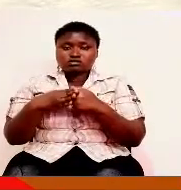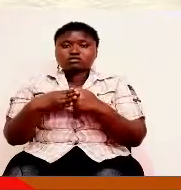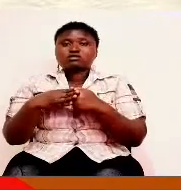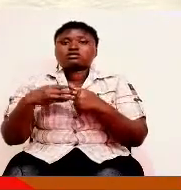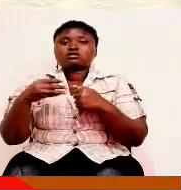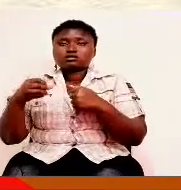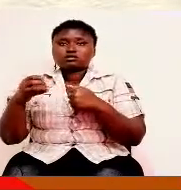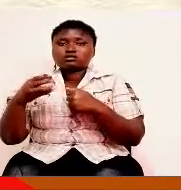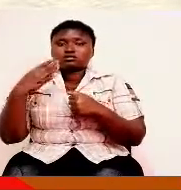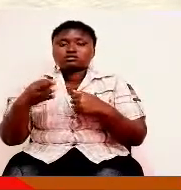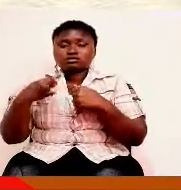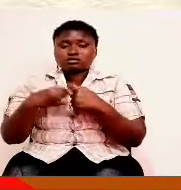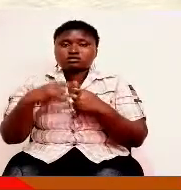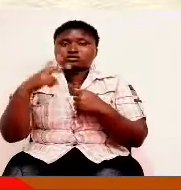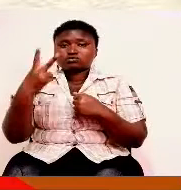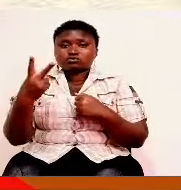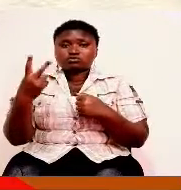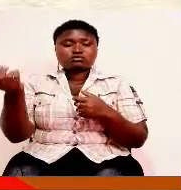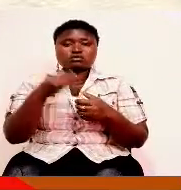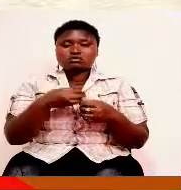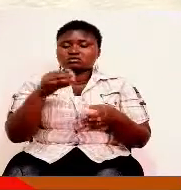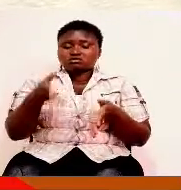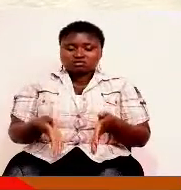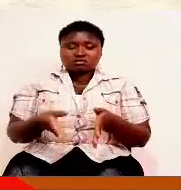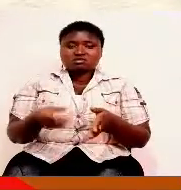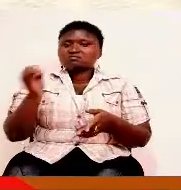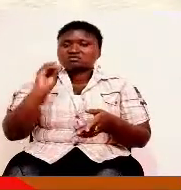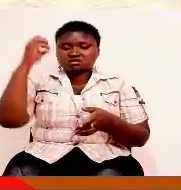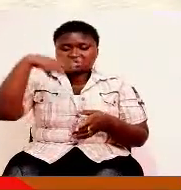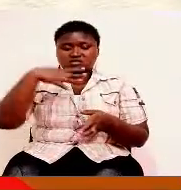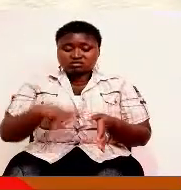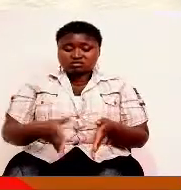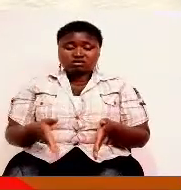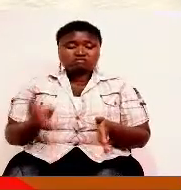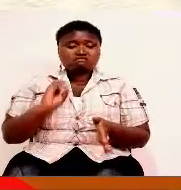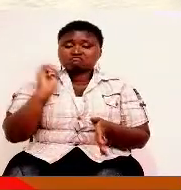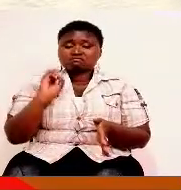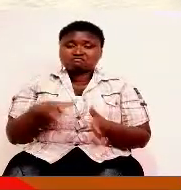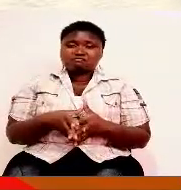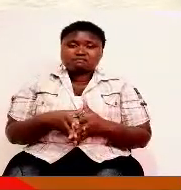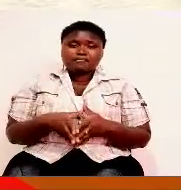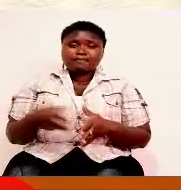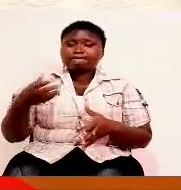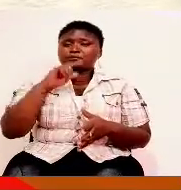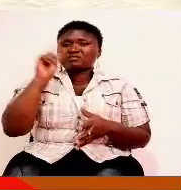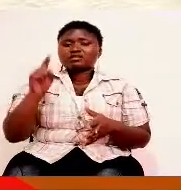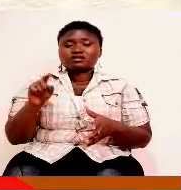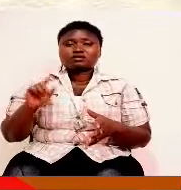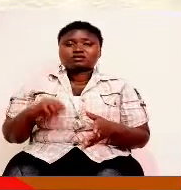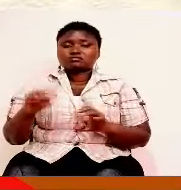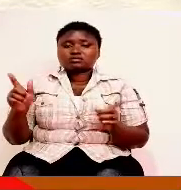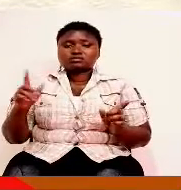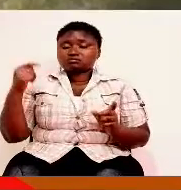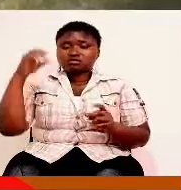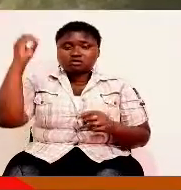Eite tu. Na dire dona kedo tadhitima guku. Ukegera giago shulia usietia. No tutile tuwa na